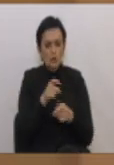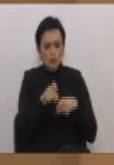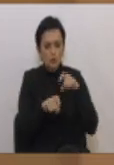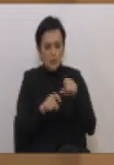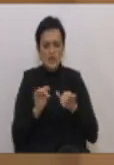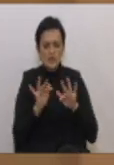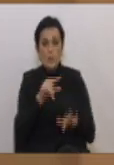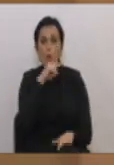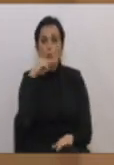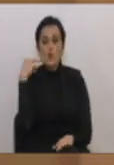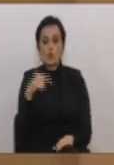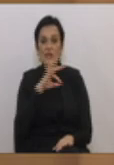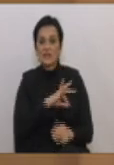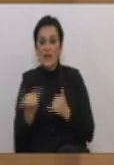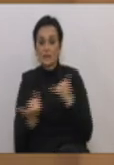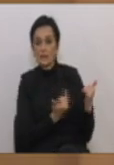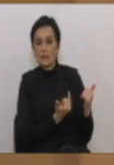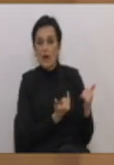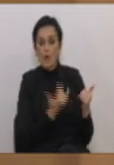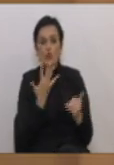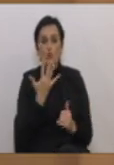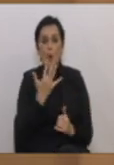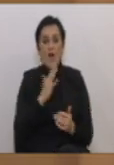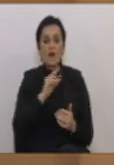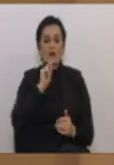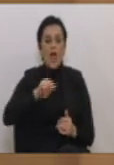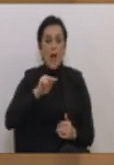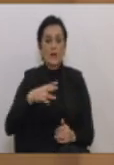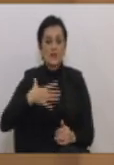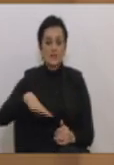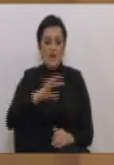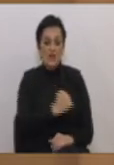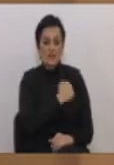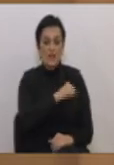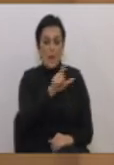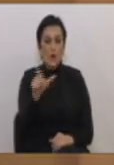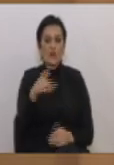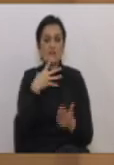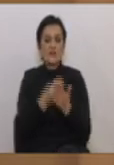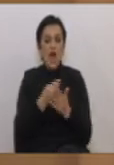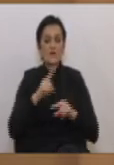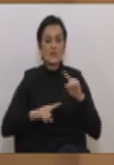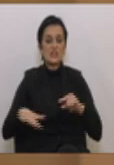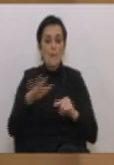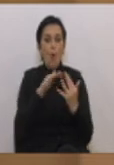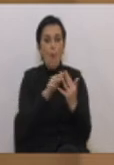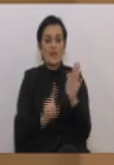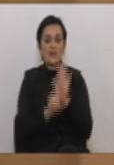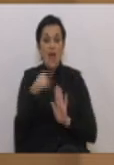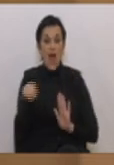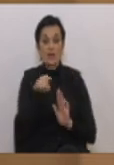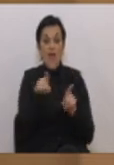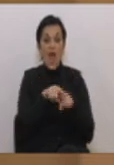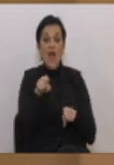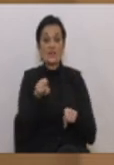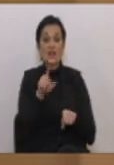საქმით რუსეთის სასარგებლოდ, რომელიც აბრალებდა ქართულ სამხედროებს და საკუთარ სამშობლოს ომის დაწყებას. არ შეიძლება ამ ხალხმა დააყენოს